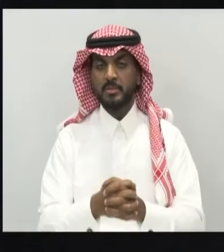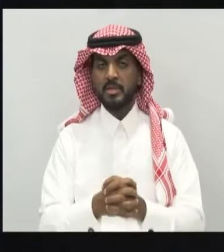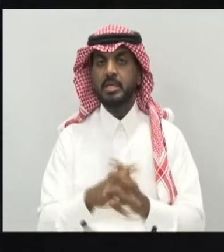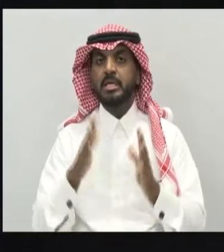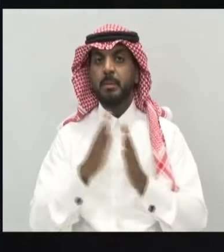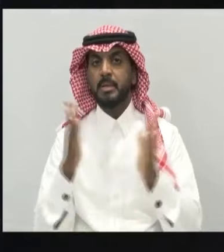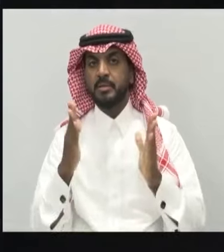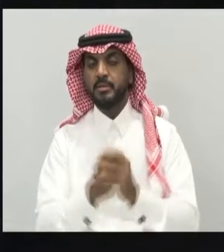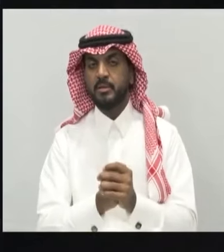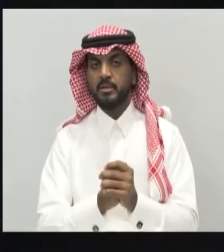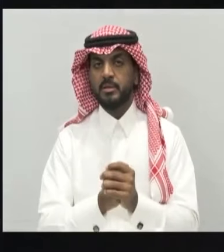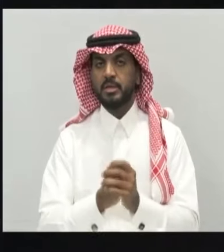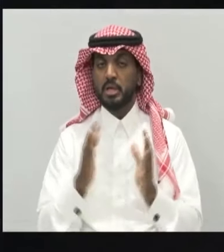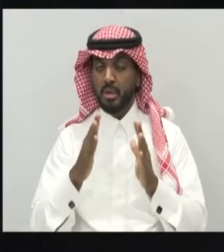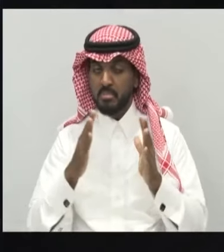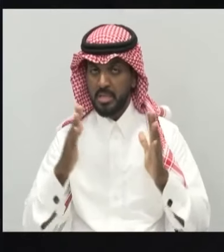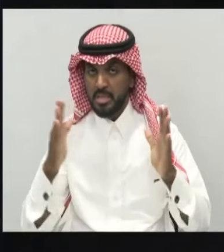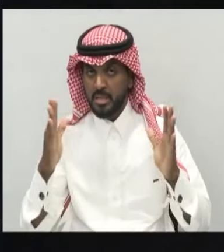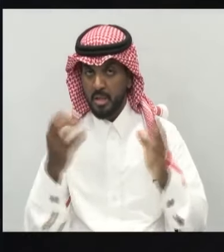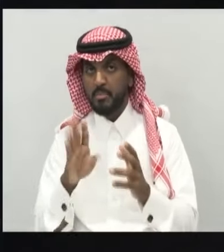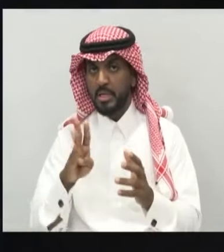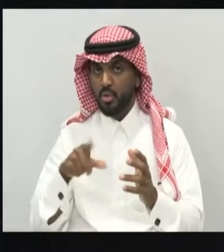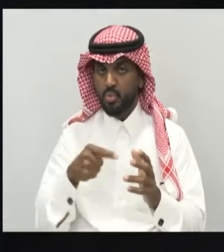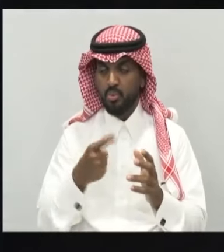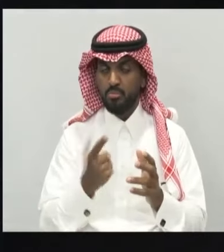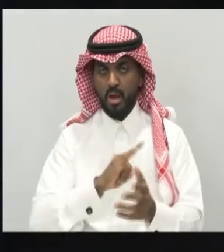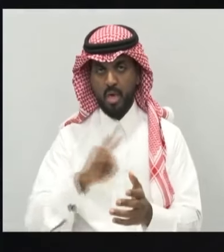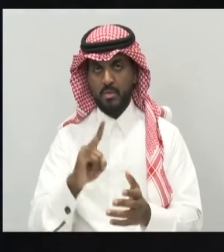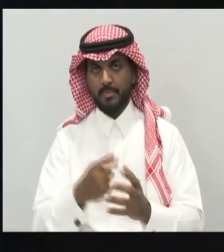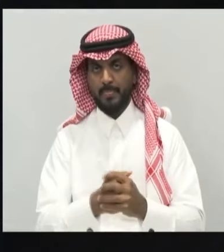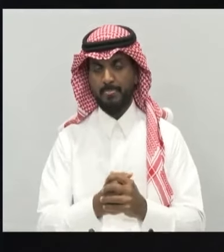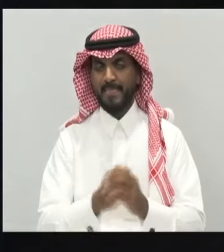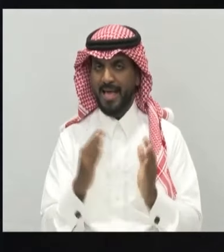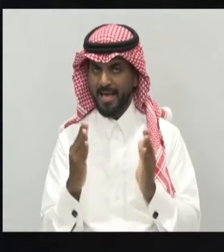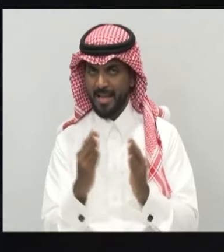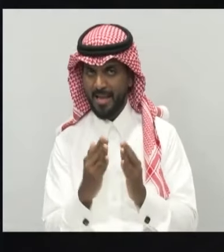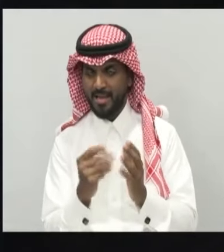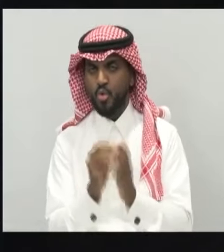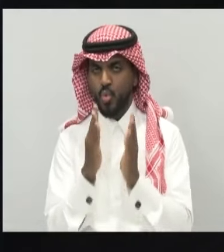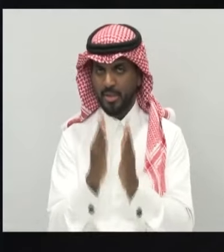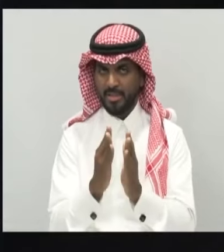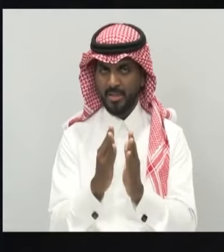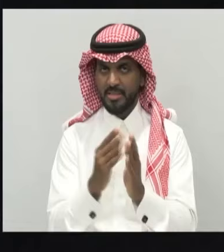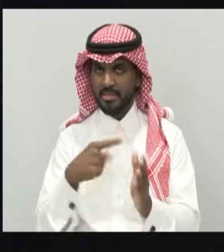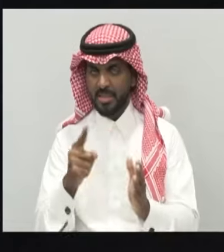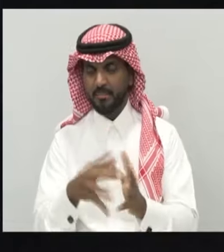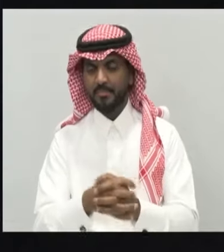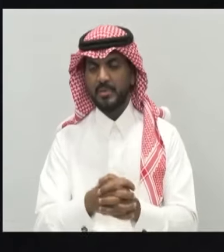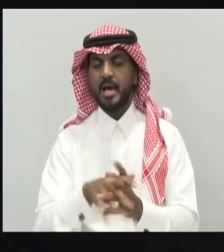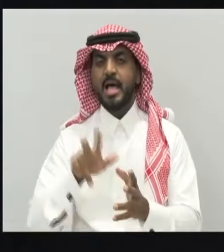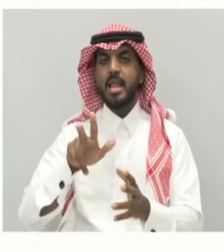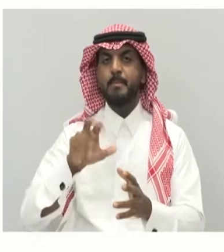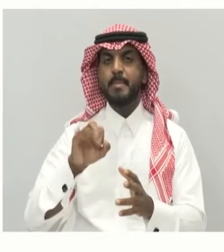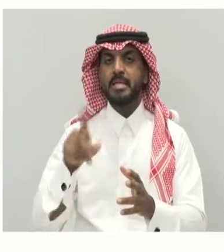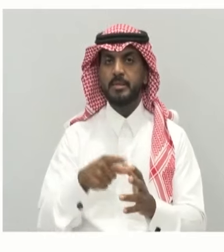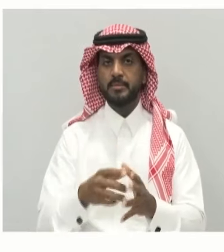كبيره طيب هل هي كبيره جدا حتى اقيسها بالكيلو لا اذا ما الوحده المناسبه المتر